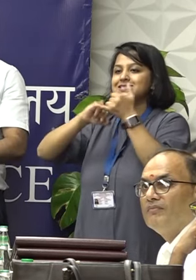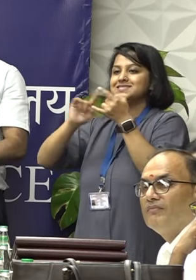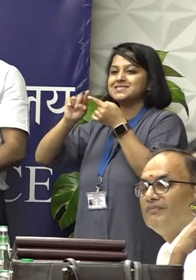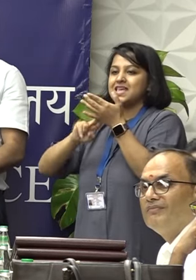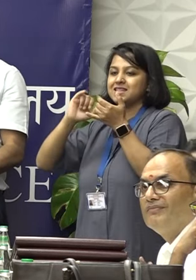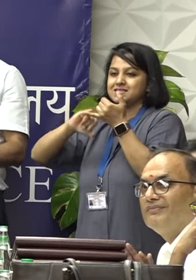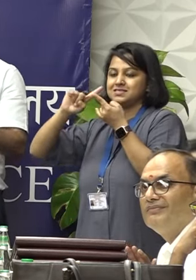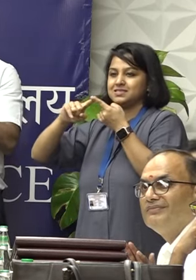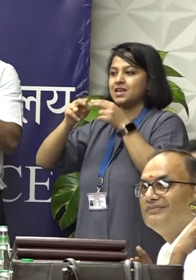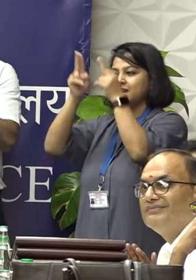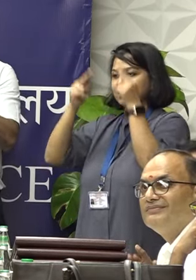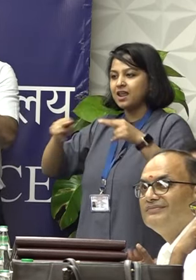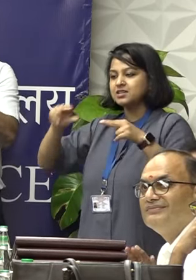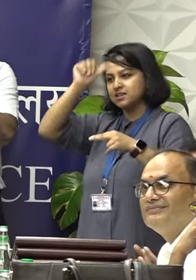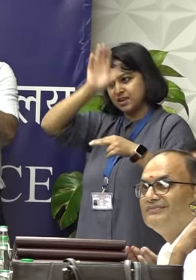इंडिया,